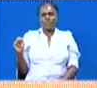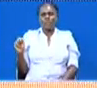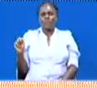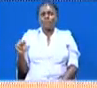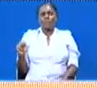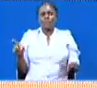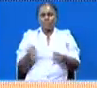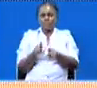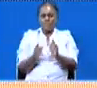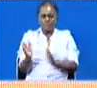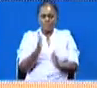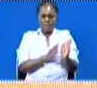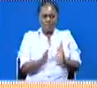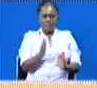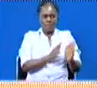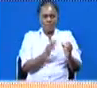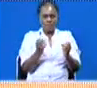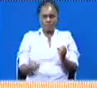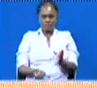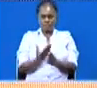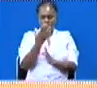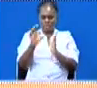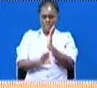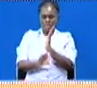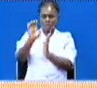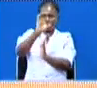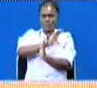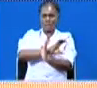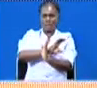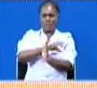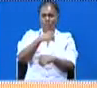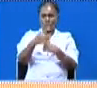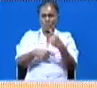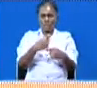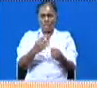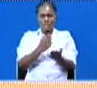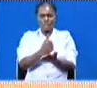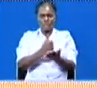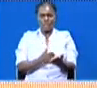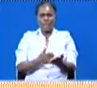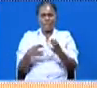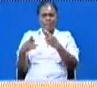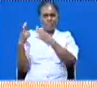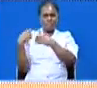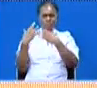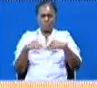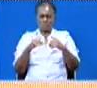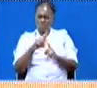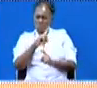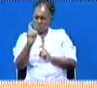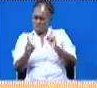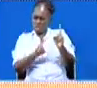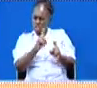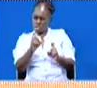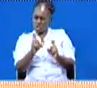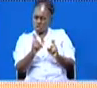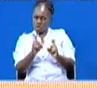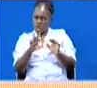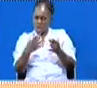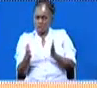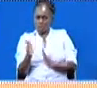Na huku mikakati ya kuzindua mfumo mpya wa elimu nchini ikiendelea kushika kasi, baadhi ya wadau wanazua maswali kuhusu utaratibu